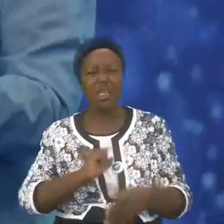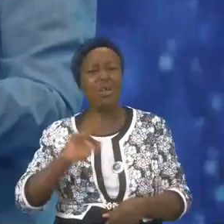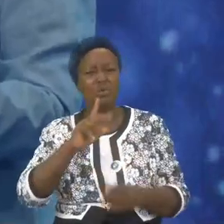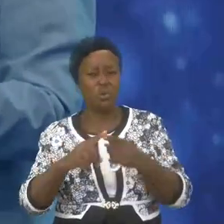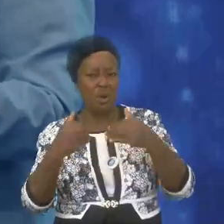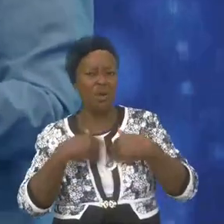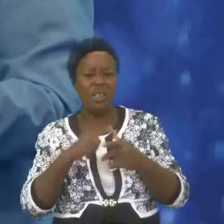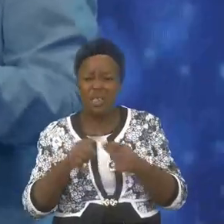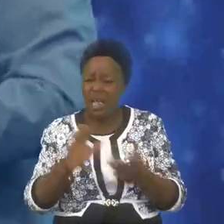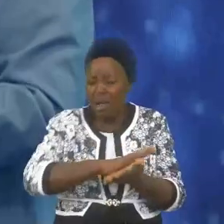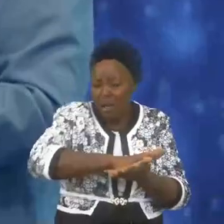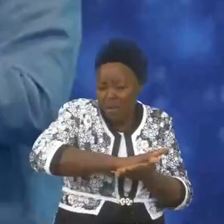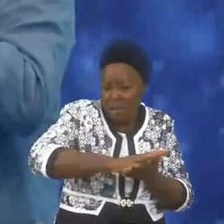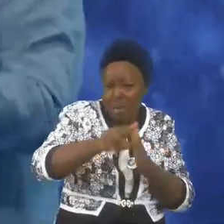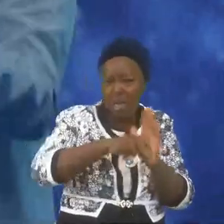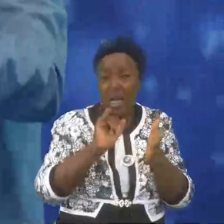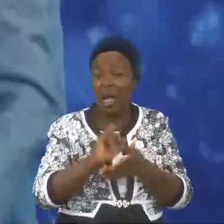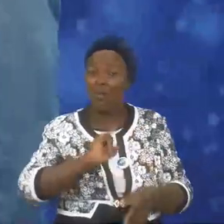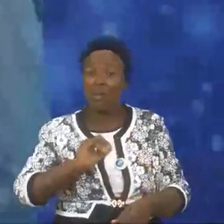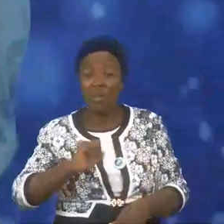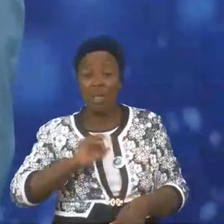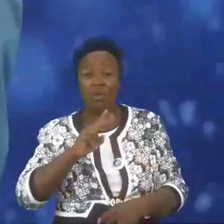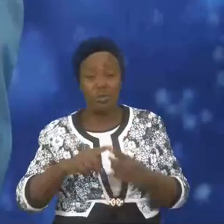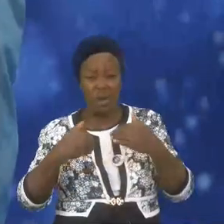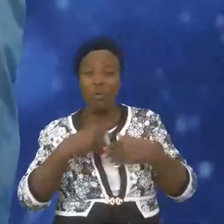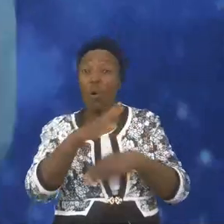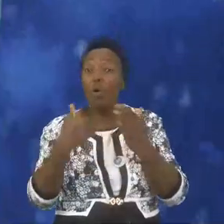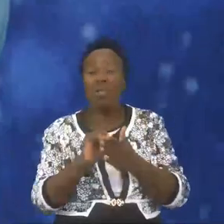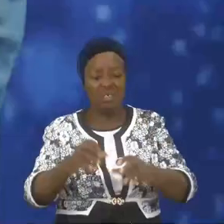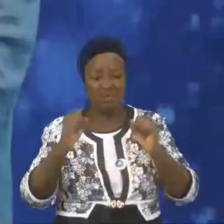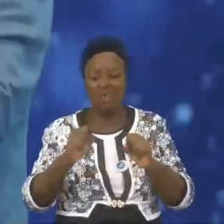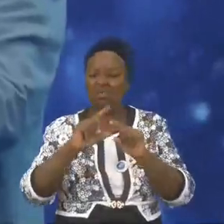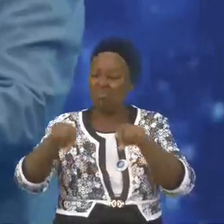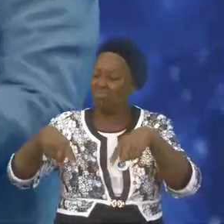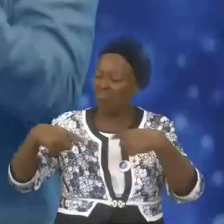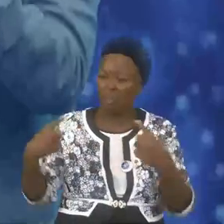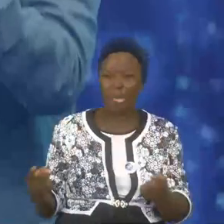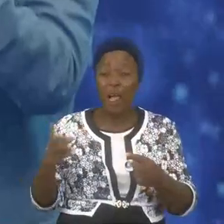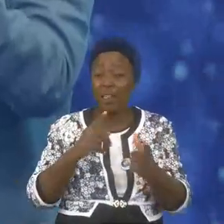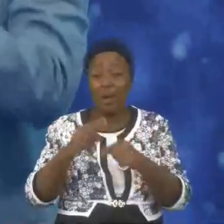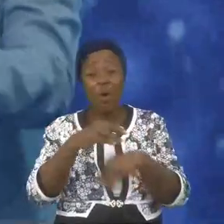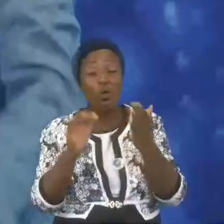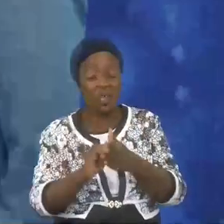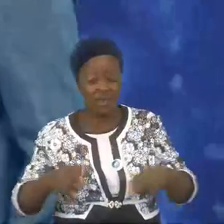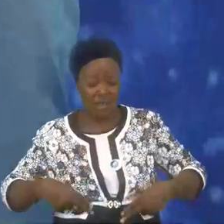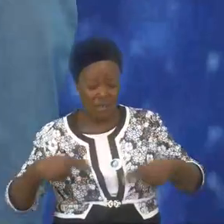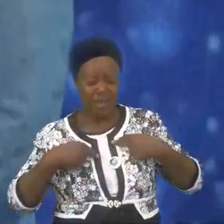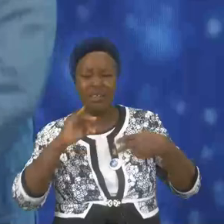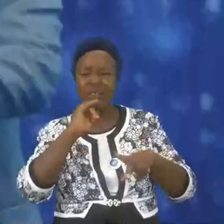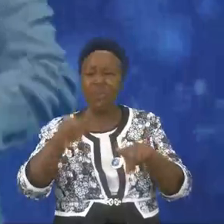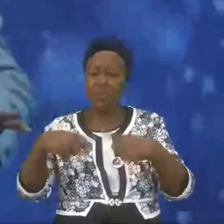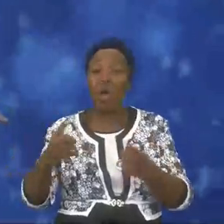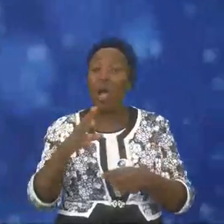et la propreté que j'avais, toute cette force est partie. Cette santé est